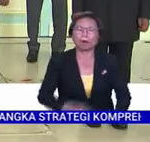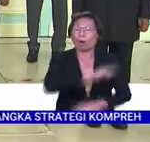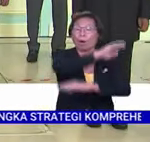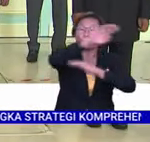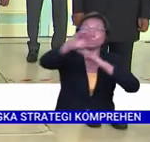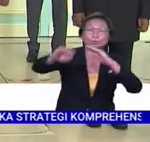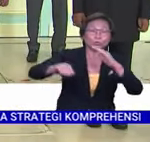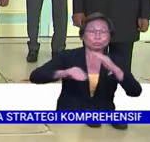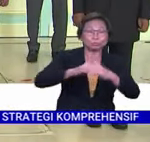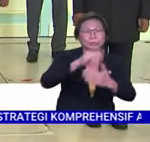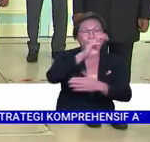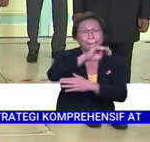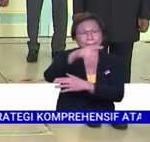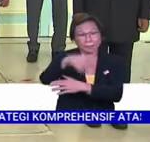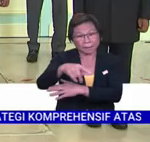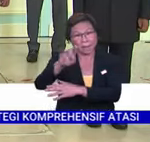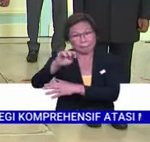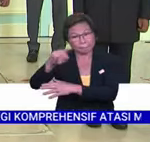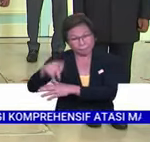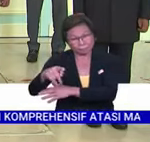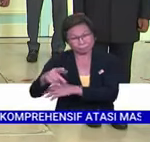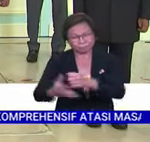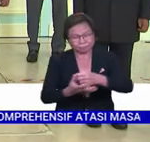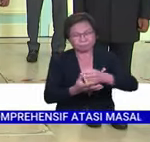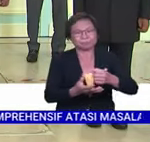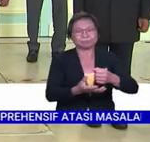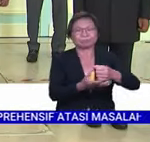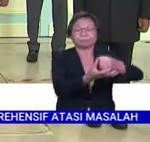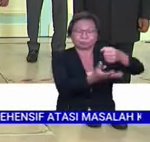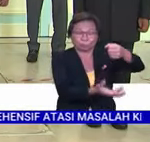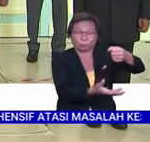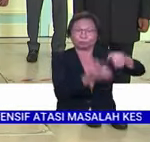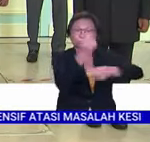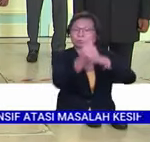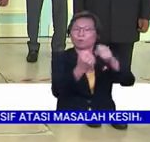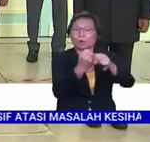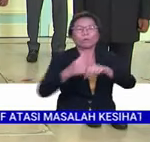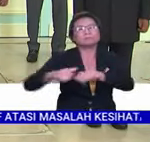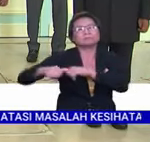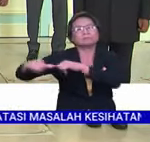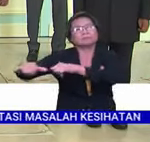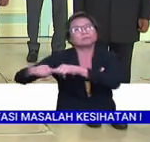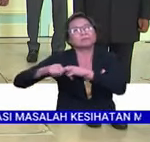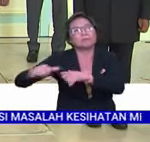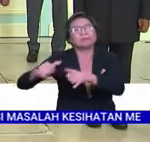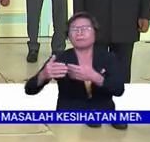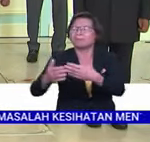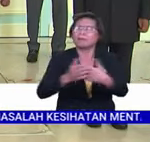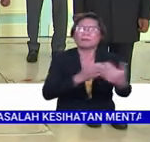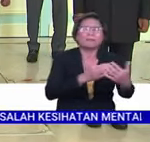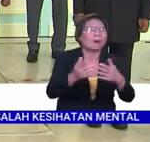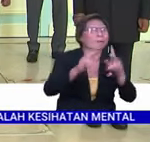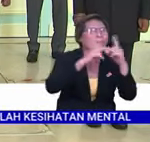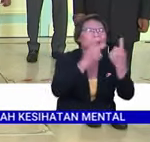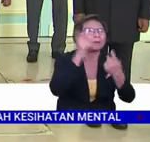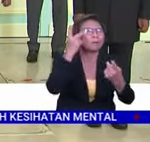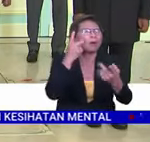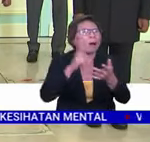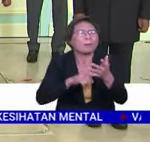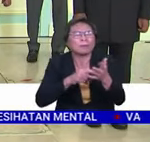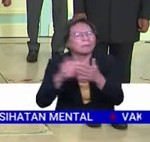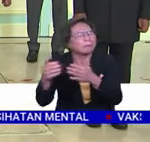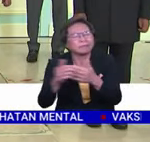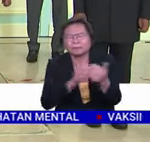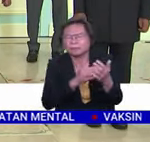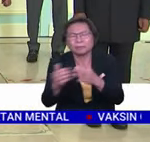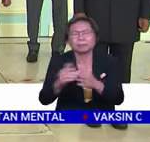Semua ahli Parlimen akan menerima peruntukan tahunan yang sama tanpa mengira parti politik. Bagi